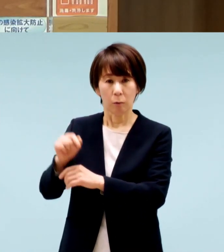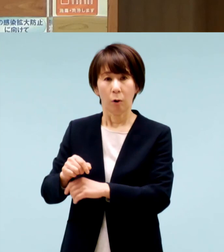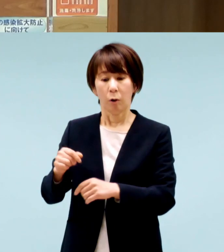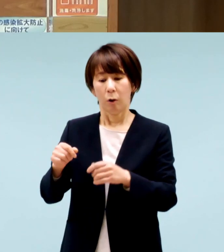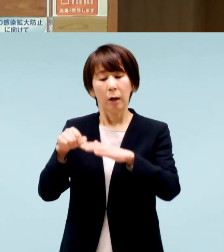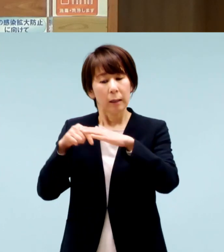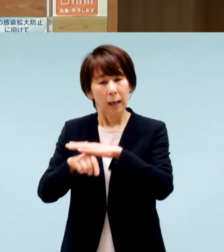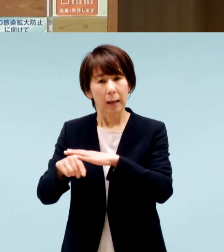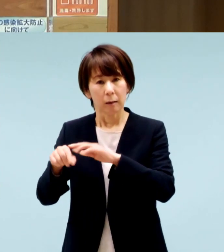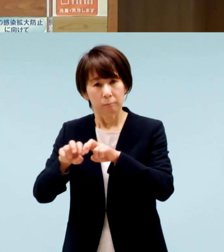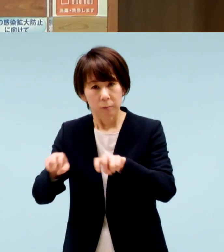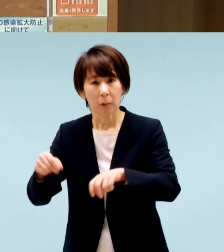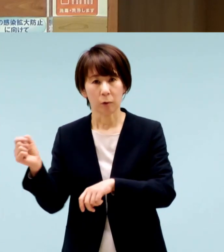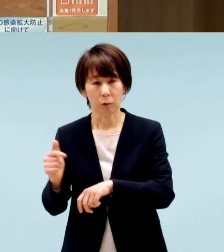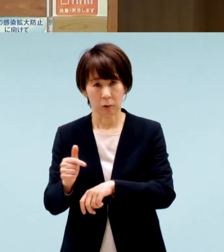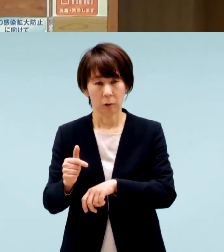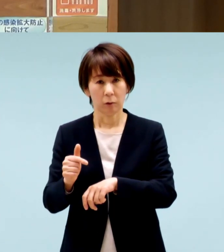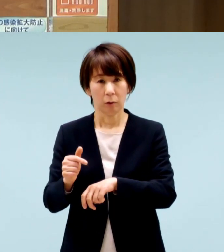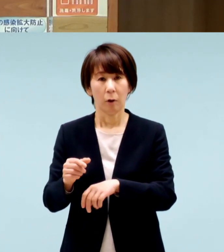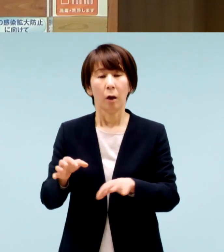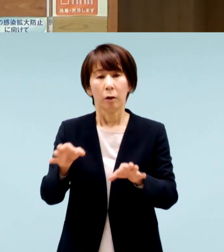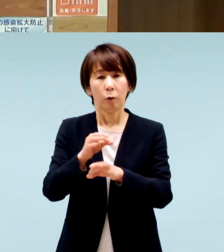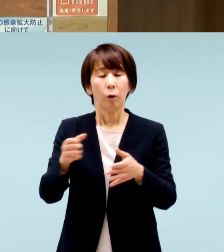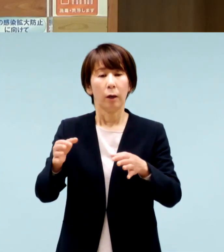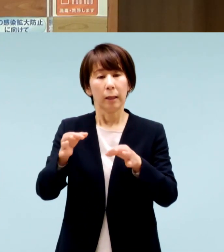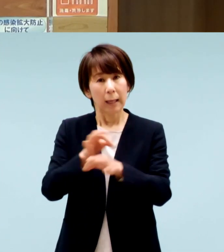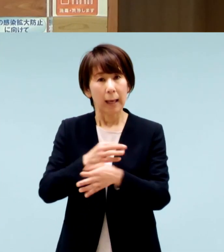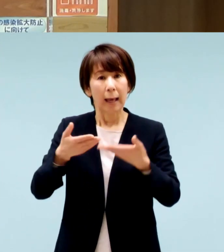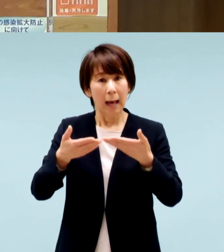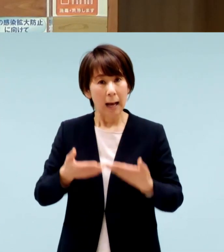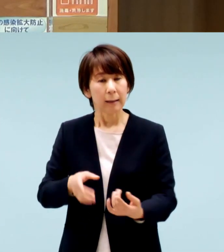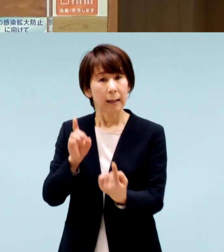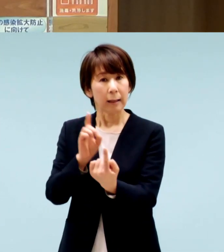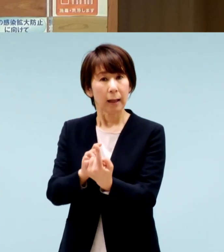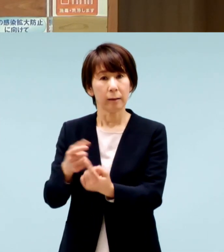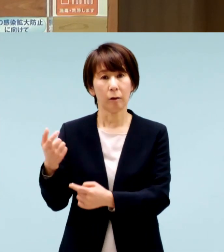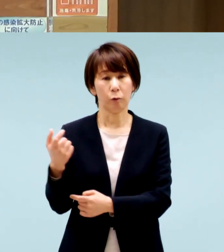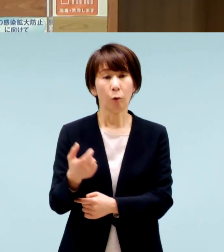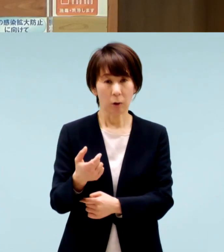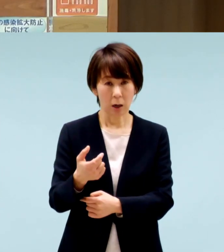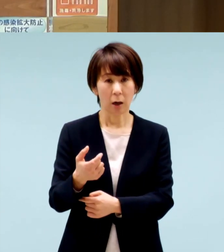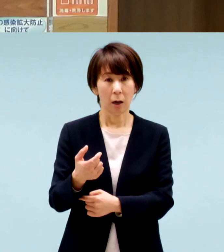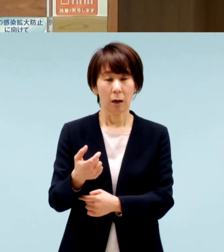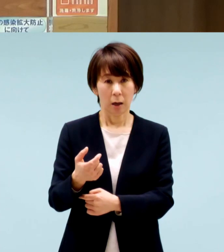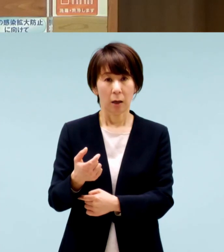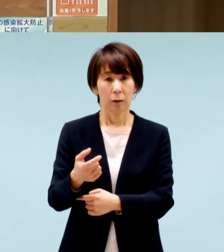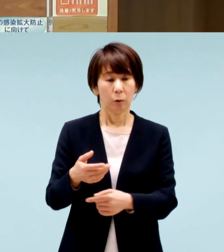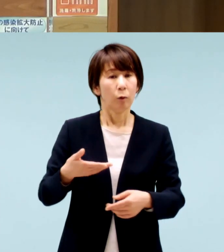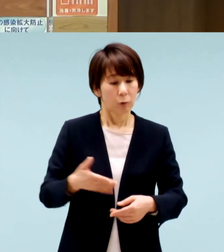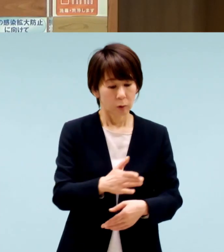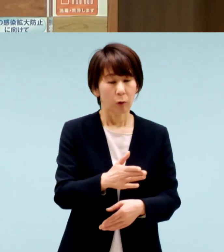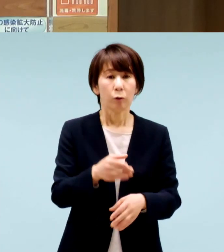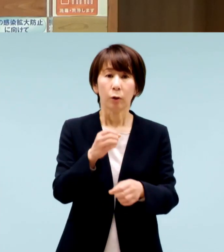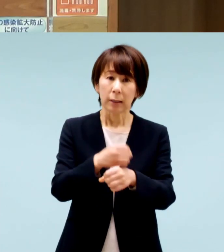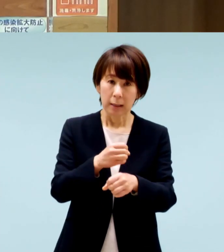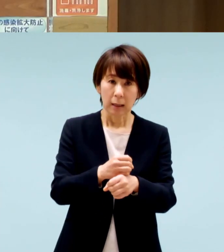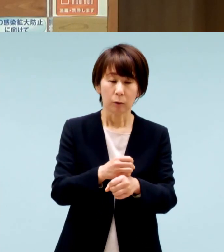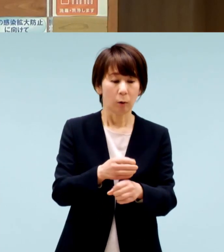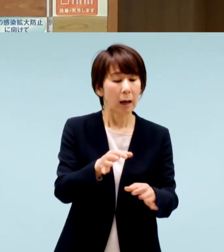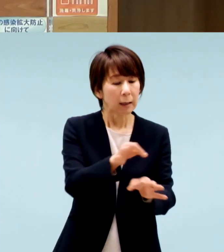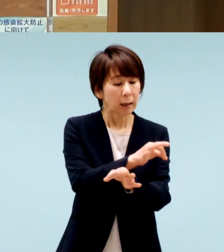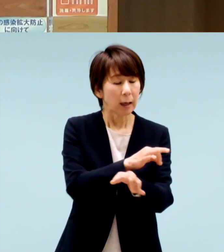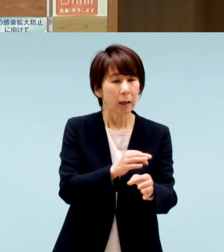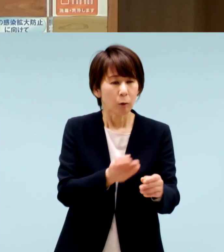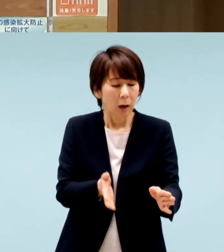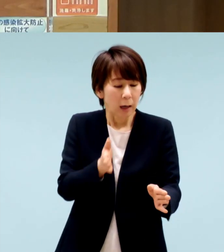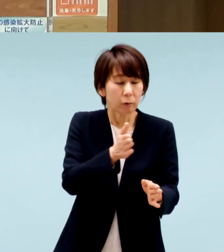と、そして漁業経営安定対策の充実強化のほか、漁業生産や経営を回復させる